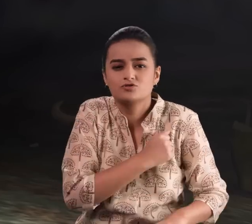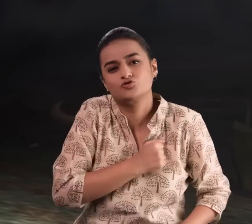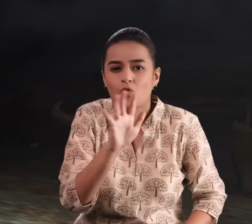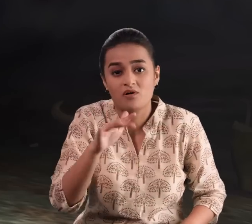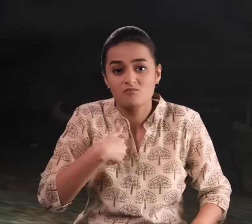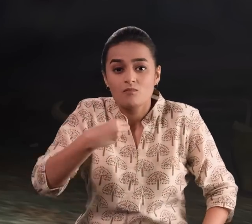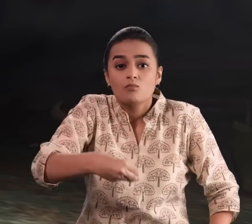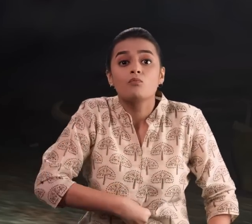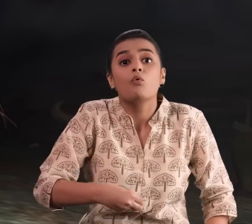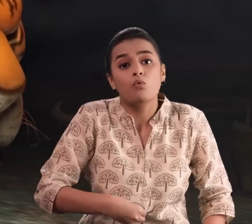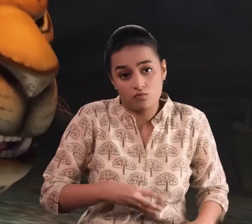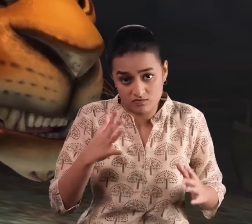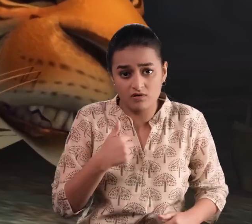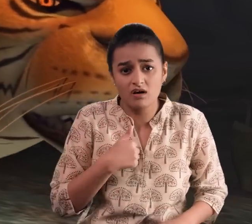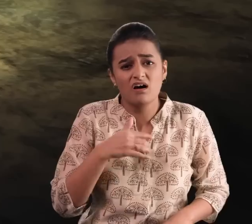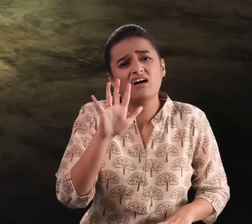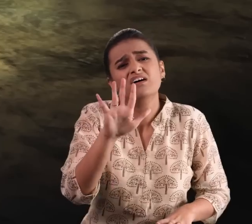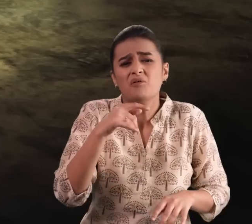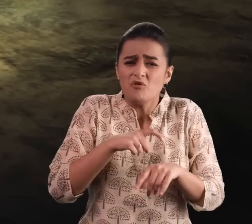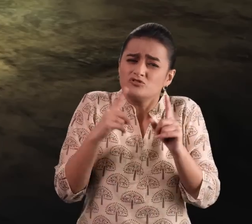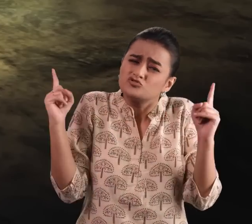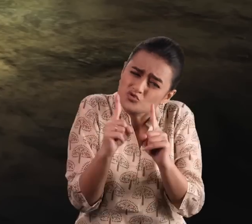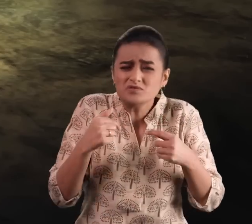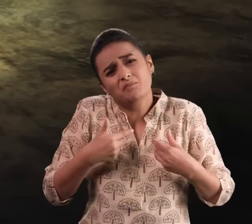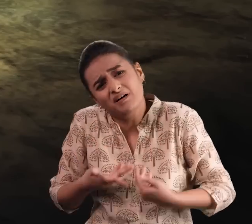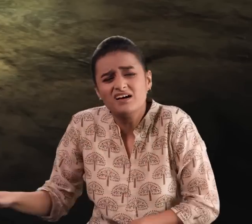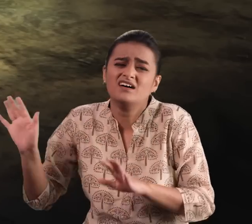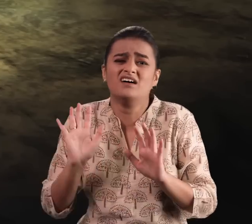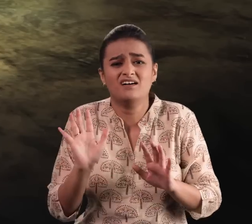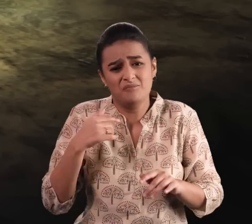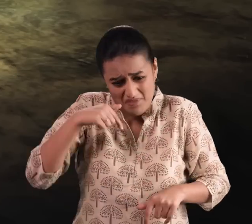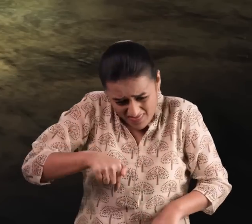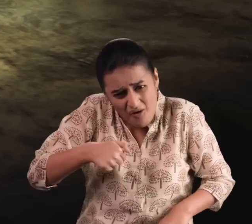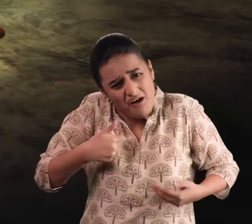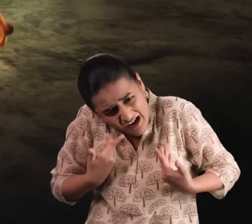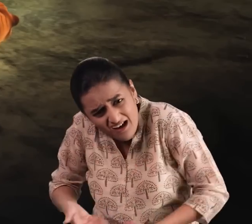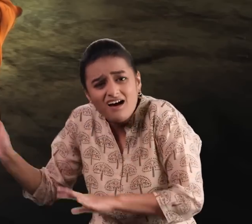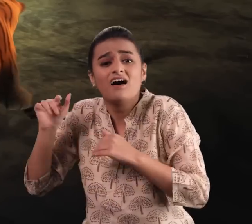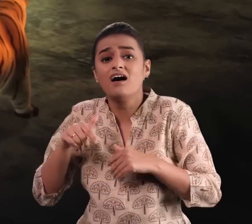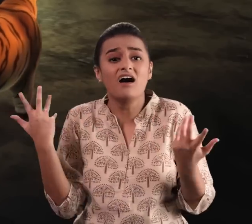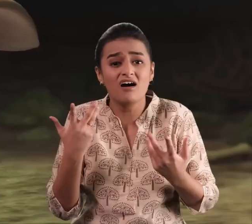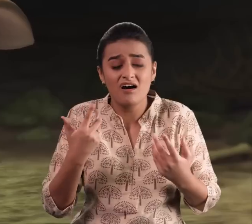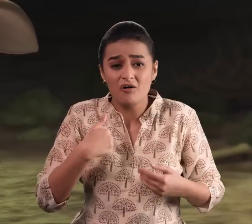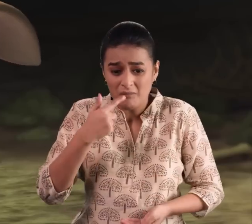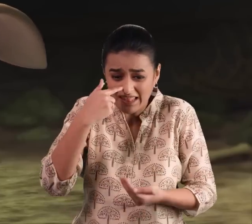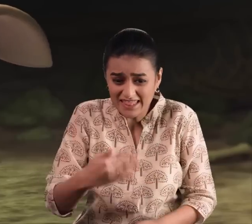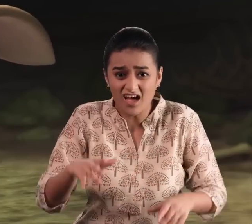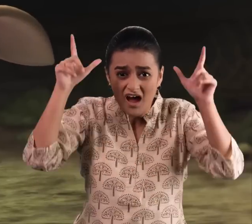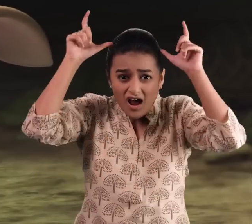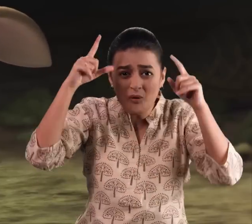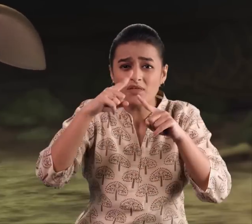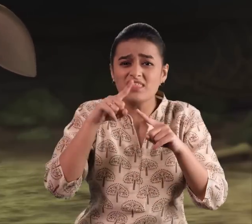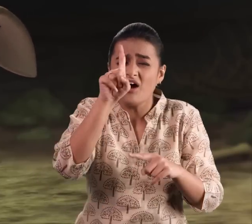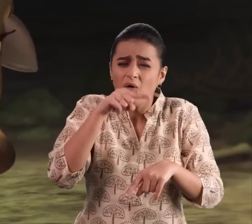करना, मुझे बड़ी भूख लगी है। बस मुझे कुछ समय के लिए छोड़ दो। मुझे अभी जाने दो ताकि मैं अपनी